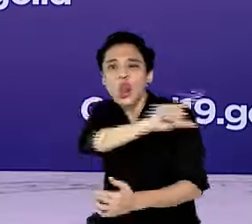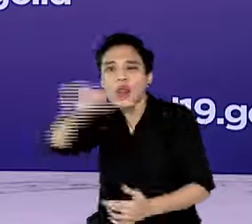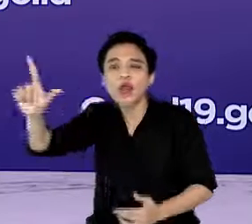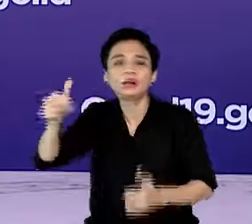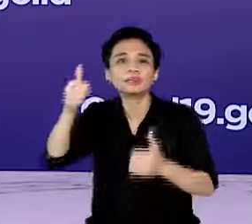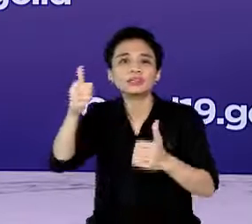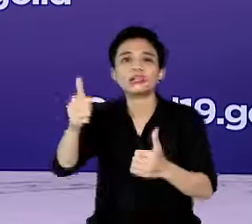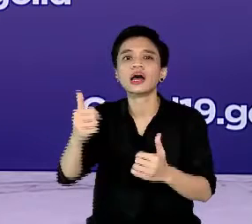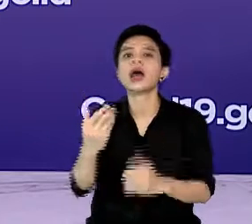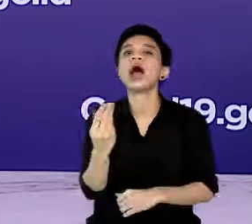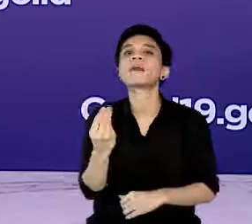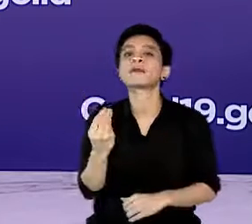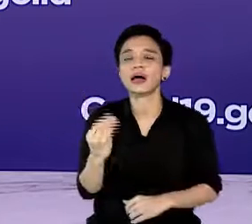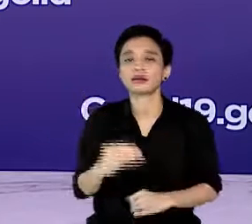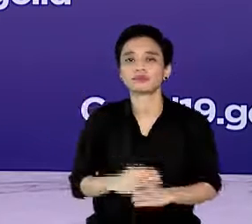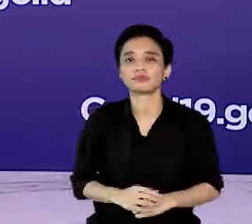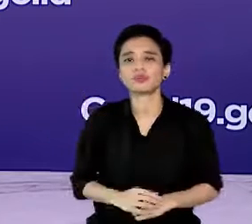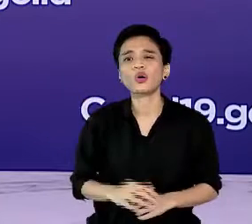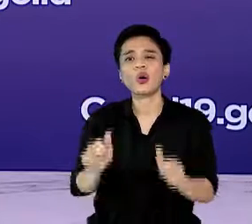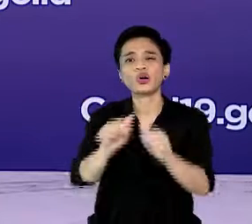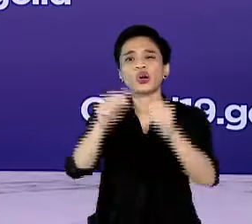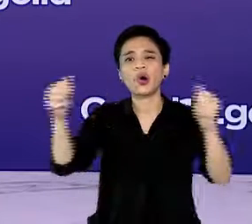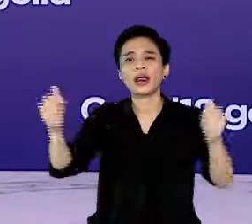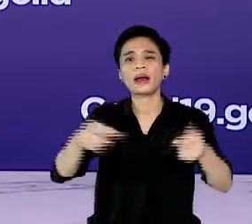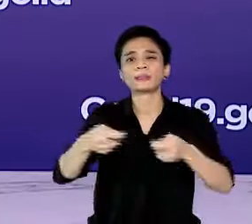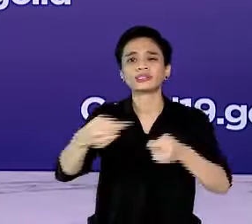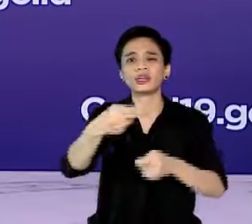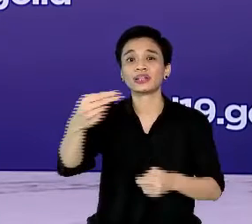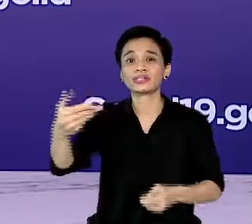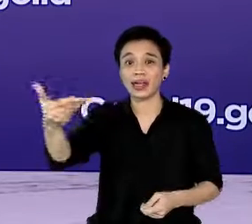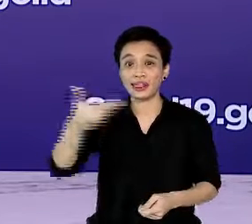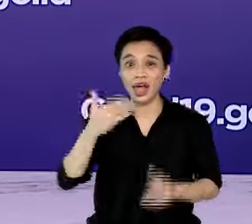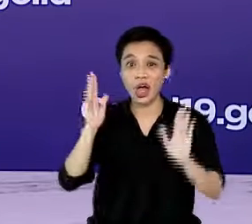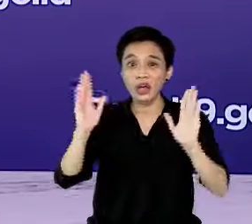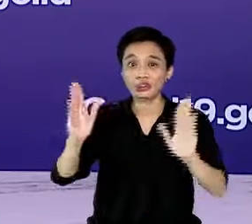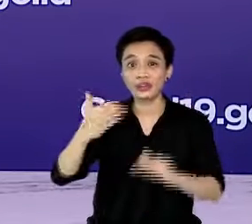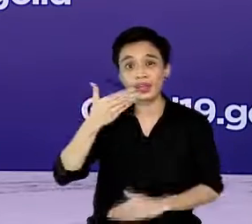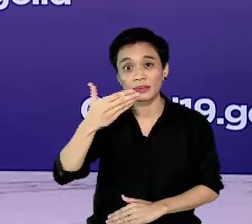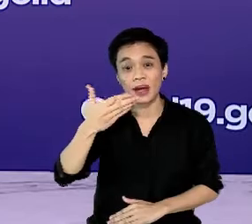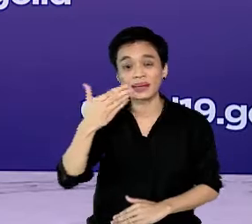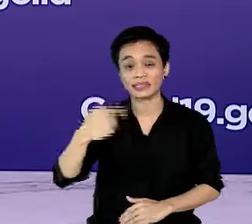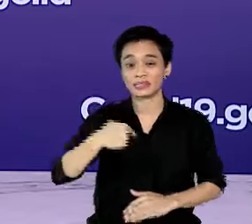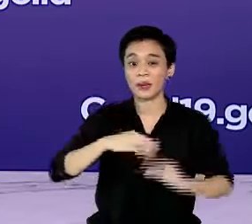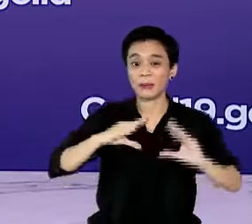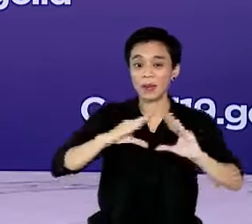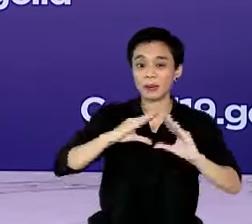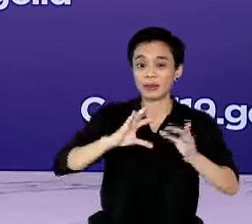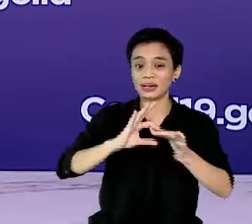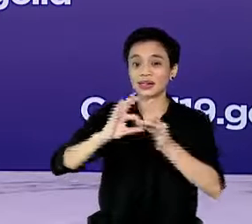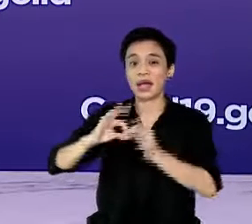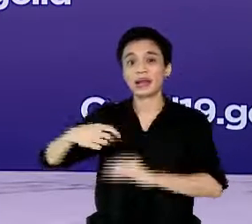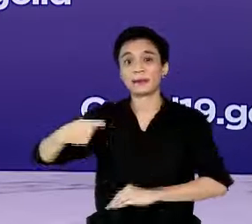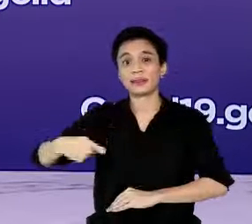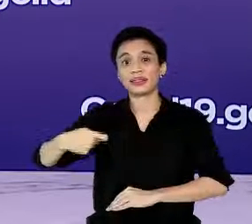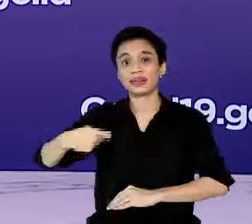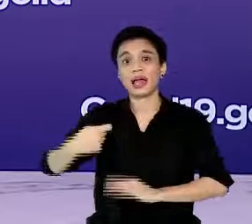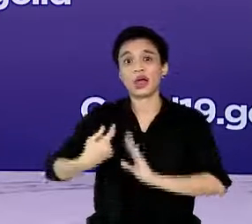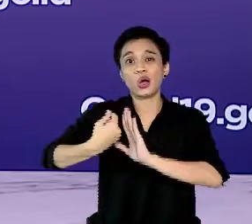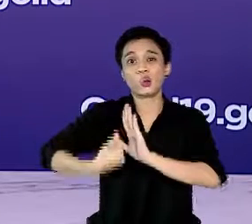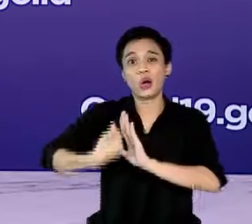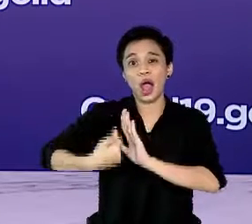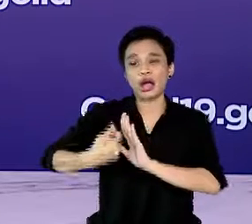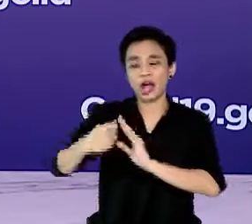terima kasih pada bisnis Indonesia saat ini BNPB dengan kementerian keuangan telah membahas terkait